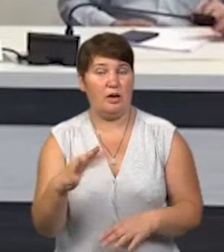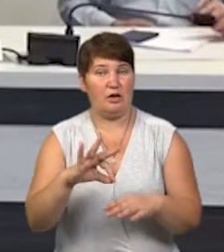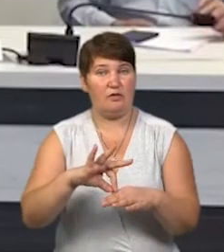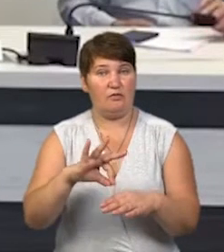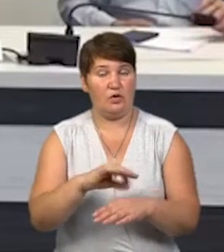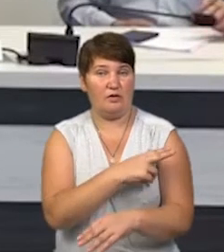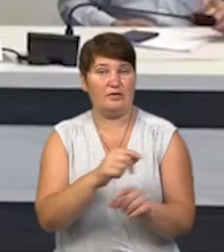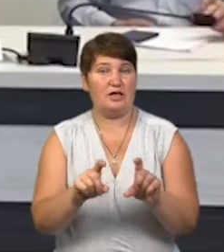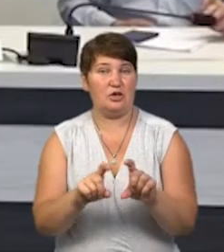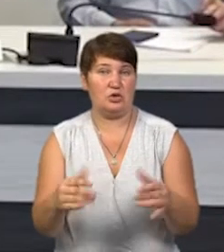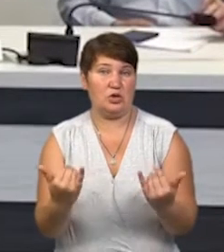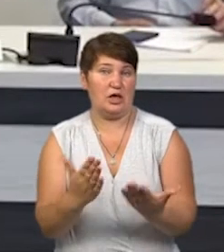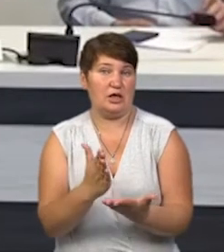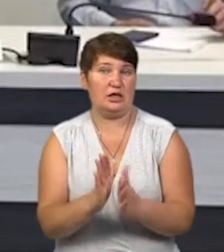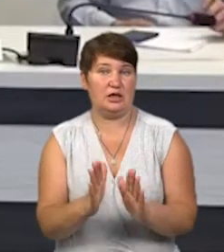стаціонарі, то зараз є тільки